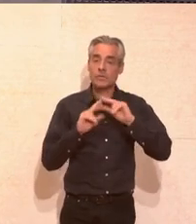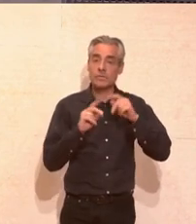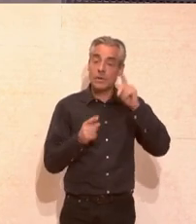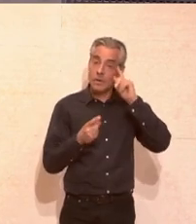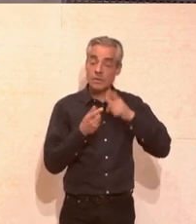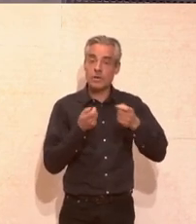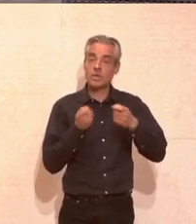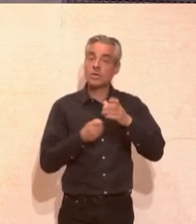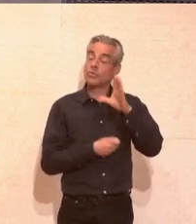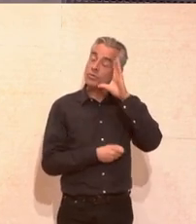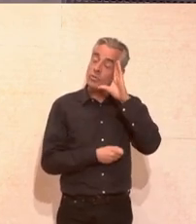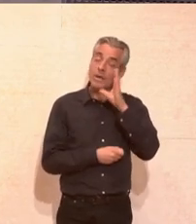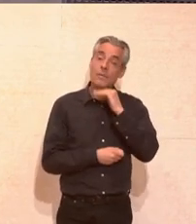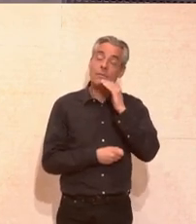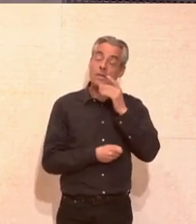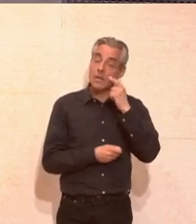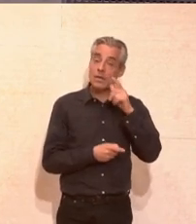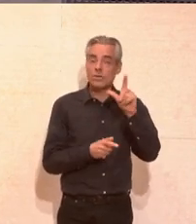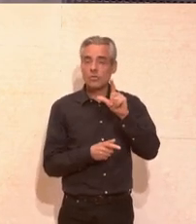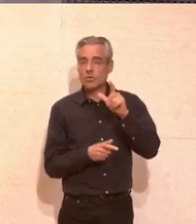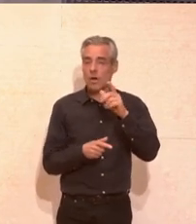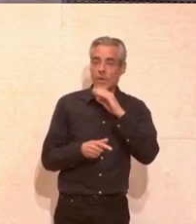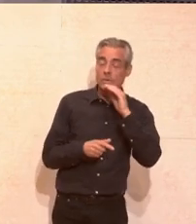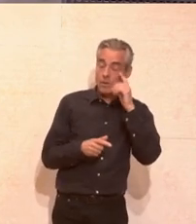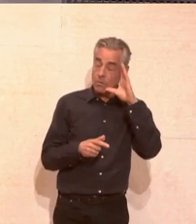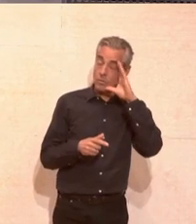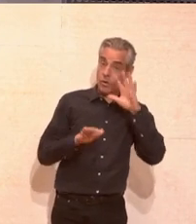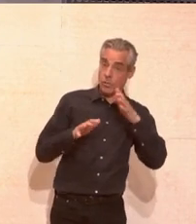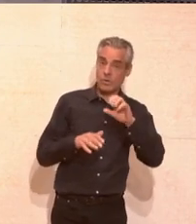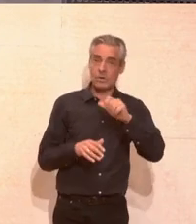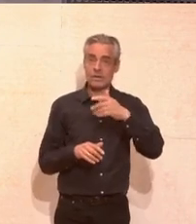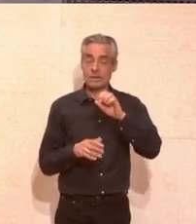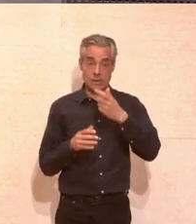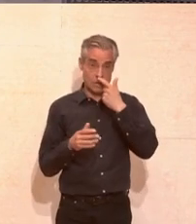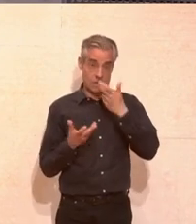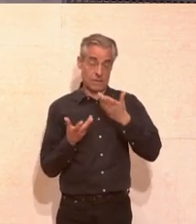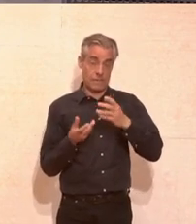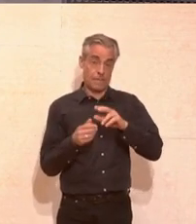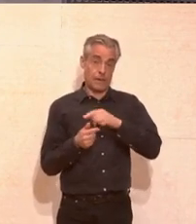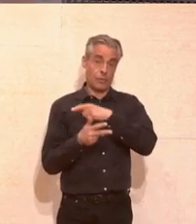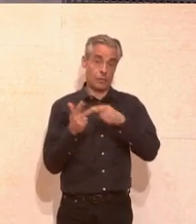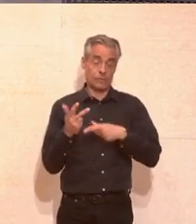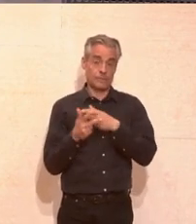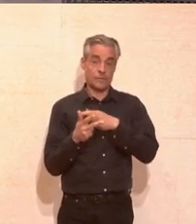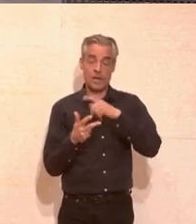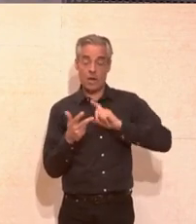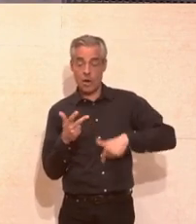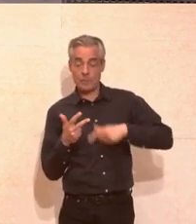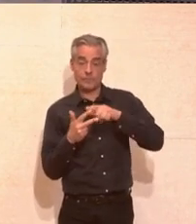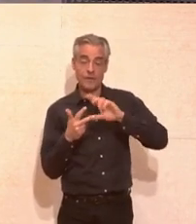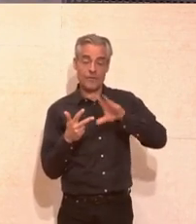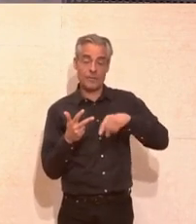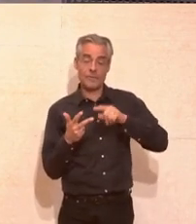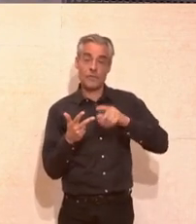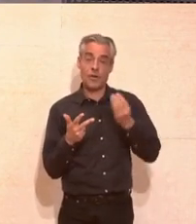la sieste, parce que là on est véritablement dans cette discussion-là. C'est vraiment un triptyque où vous allez avoir l'école, la